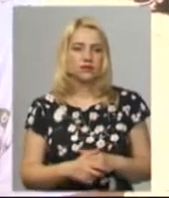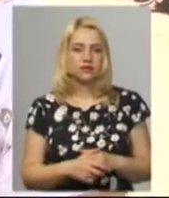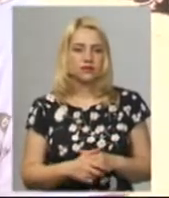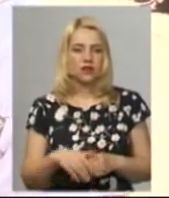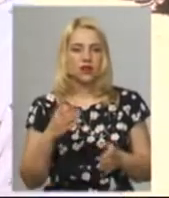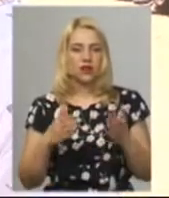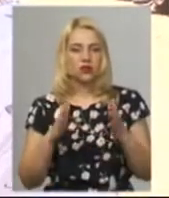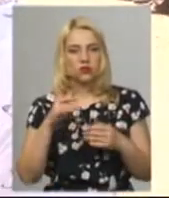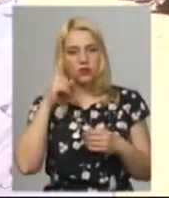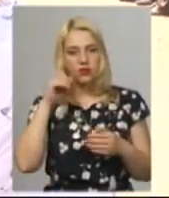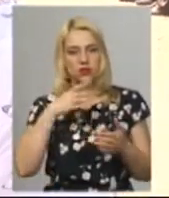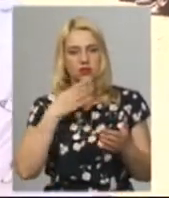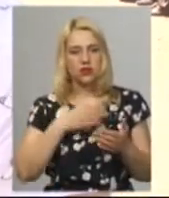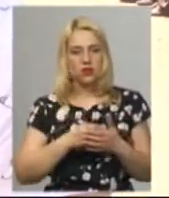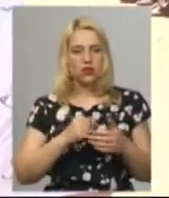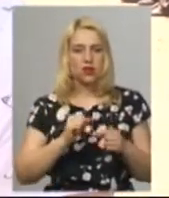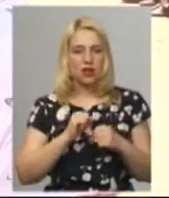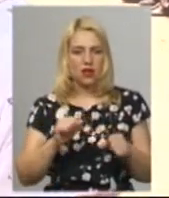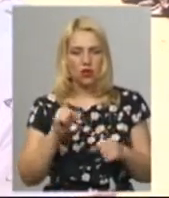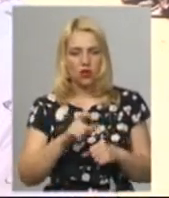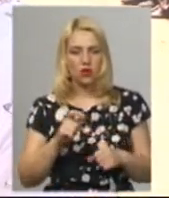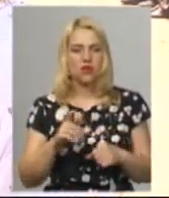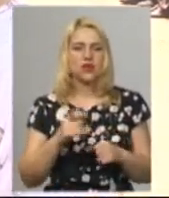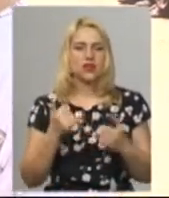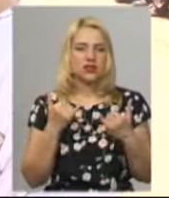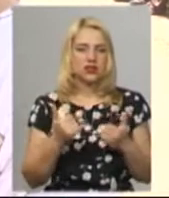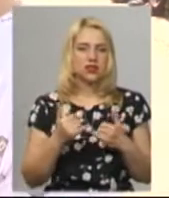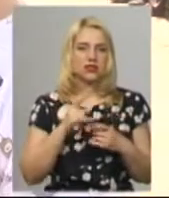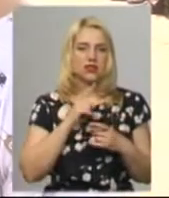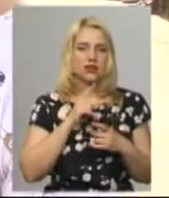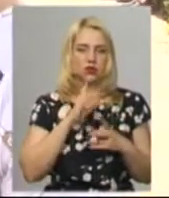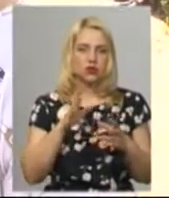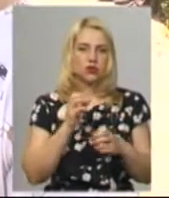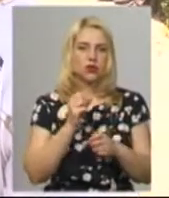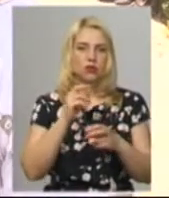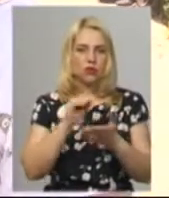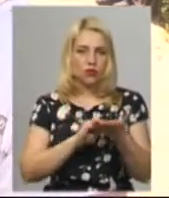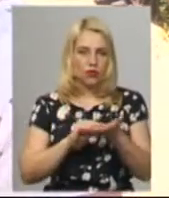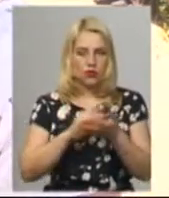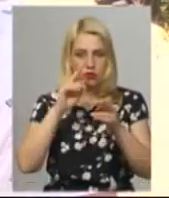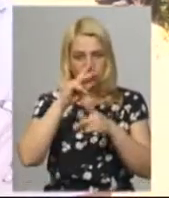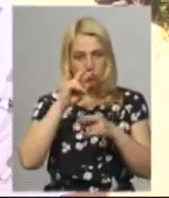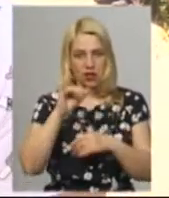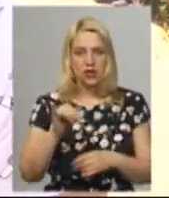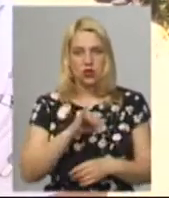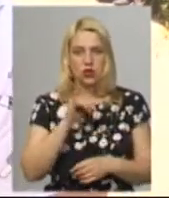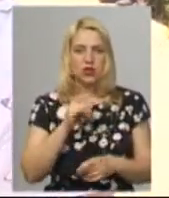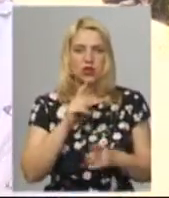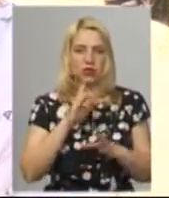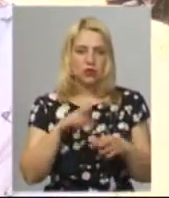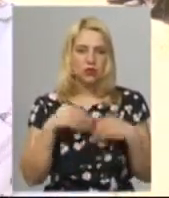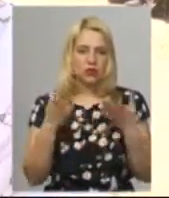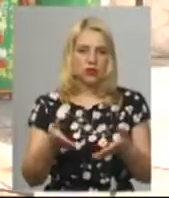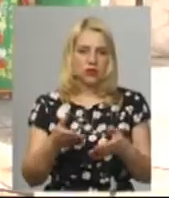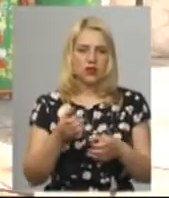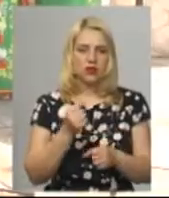якщо ми будемо знати своїх героїв, то ми і зараз не будемо робити помилки в історії. І не будемо давати робити ці помилки